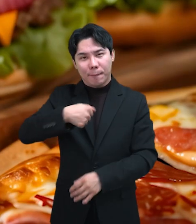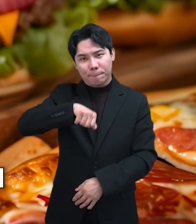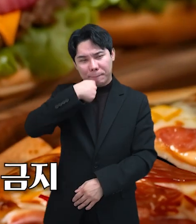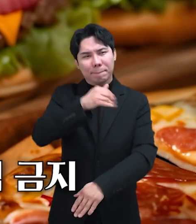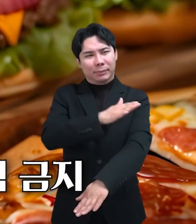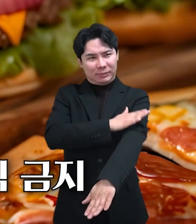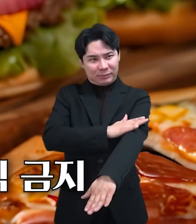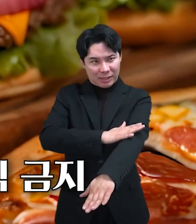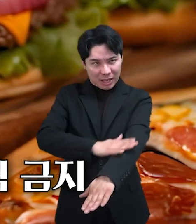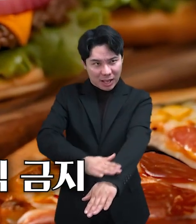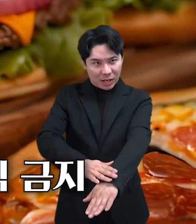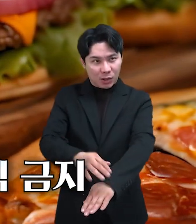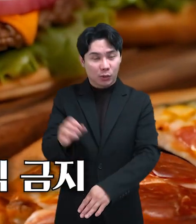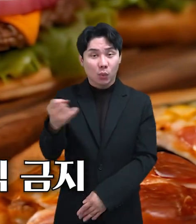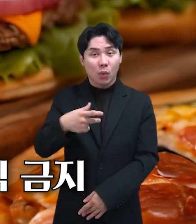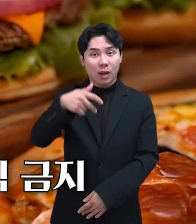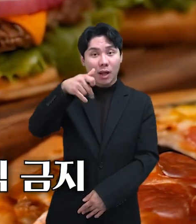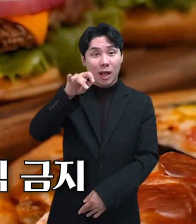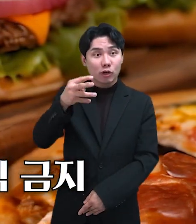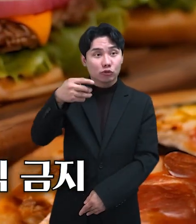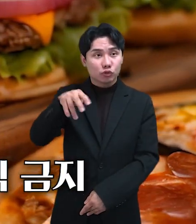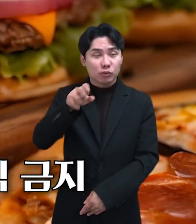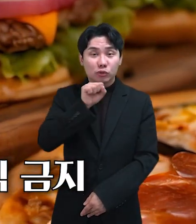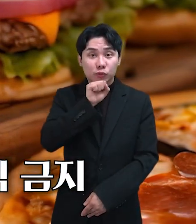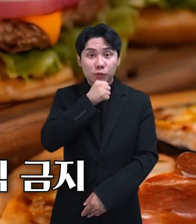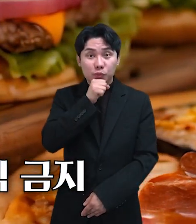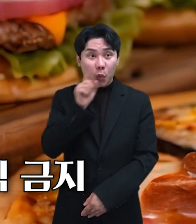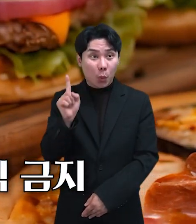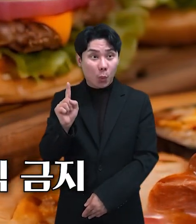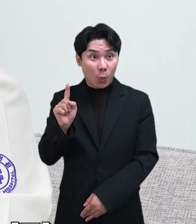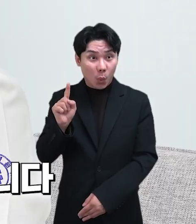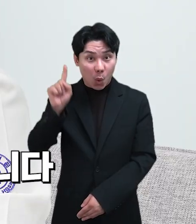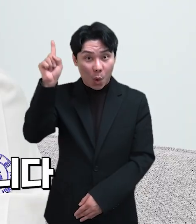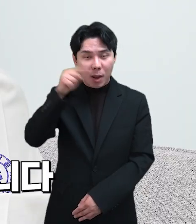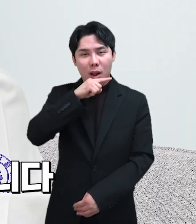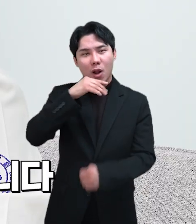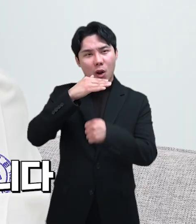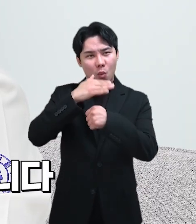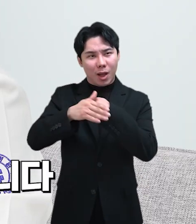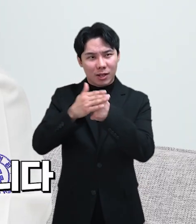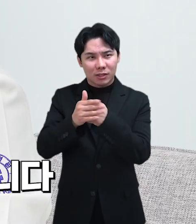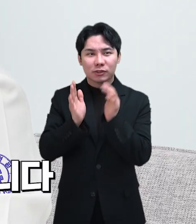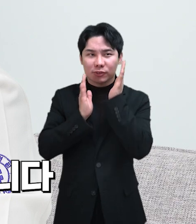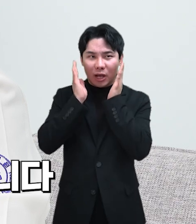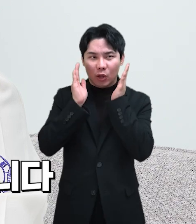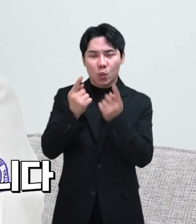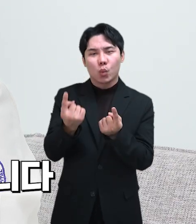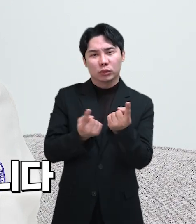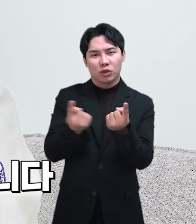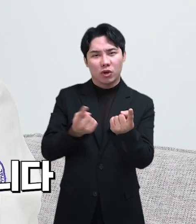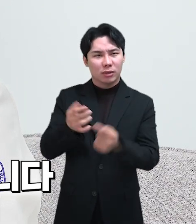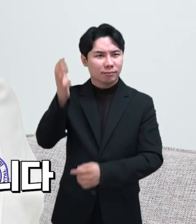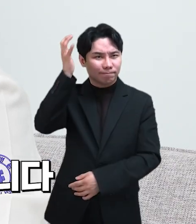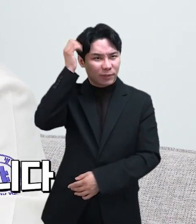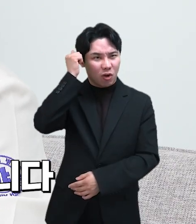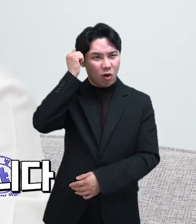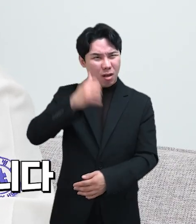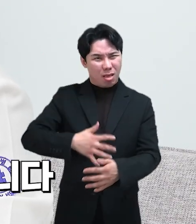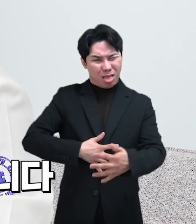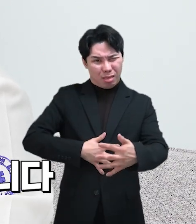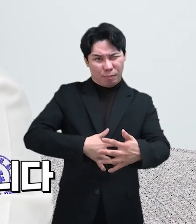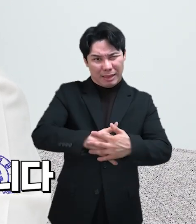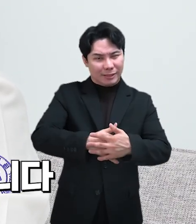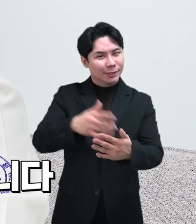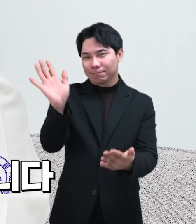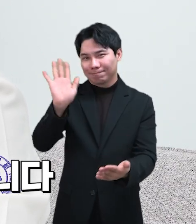그리고 혈압과 콜레스테롤이나 당을 높일 수 있는 그런 음식들을 피하는 게 좋습니다. 그러나 이제 중기나 후기 또는 투석을 한 분들은